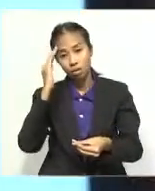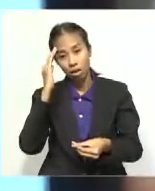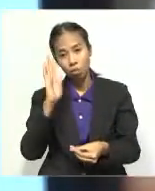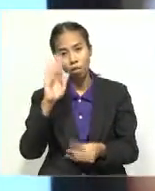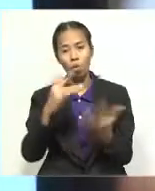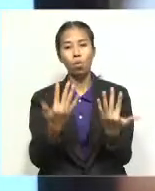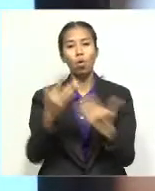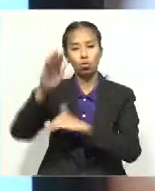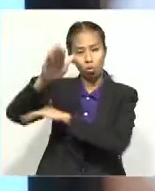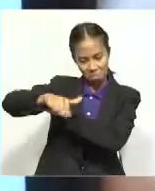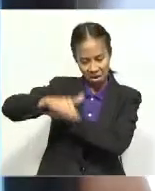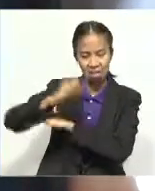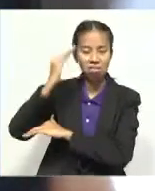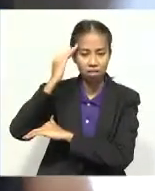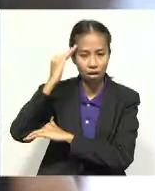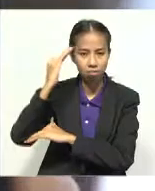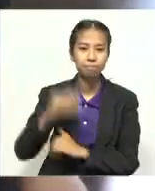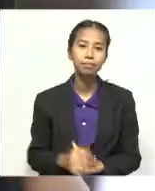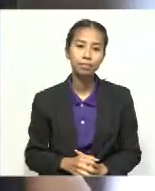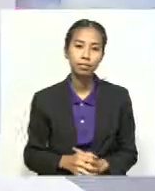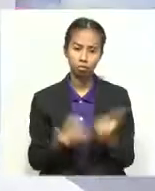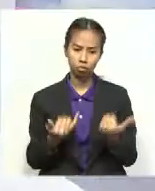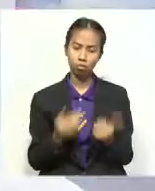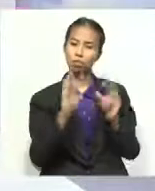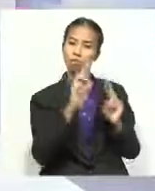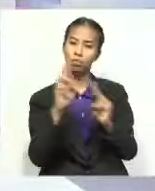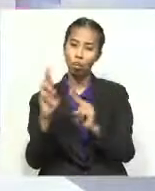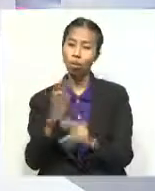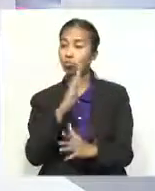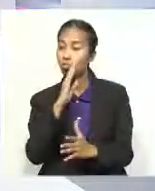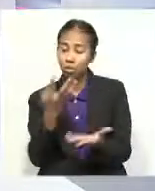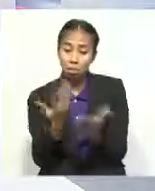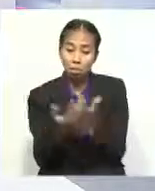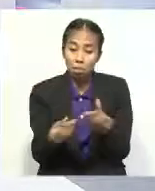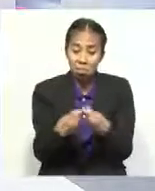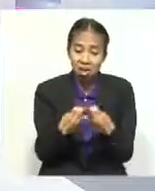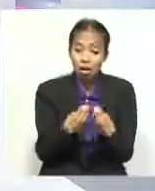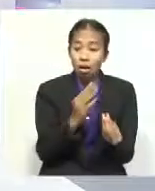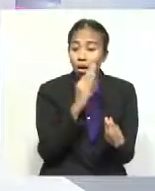ทราบผลในช่วงบ่ายวันนี้อย่างแน่นอนค่ะ ก็ต้องระมัดระวังนะครับพนันไปก็ไม่ใช่ว่าจะ